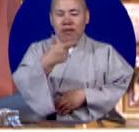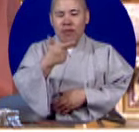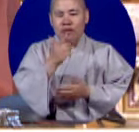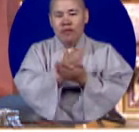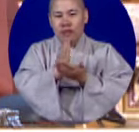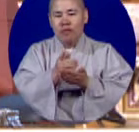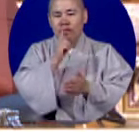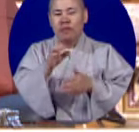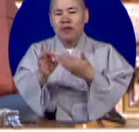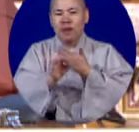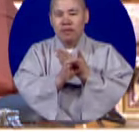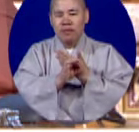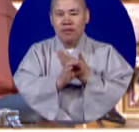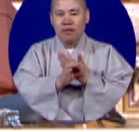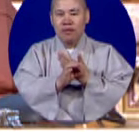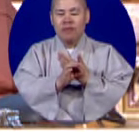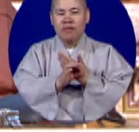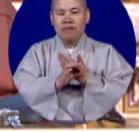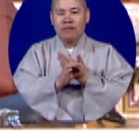6가지를 말하면